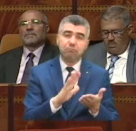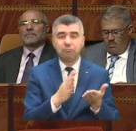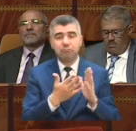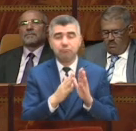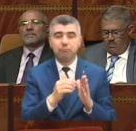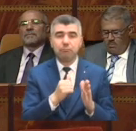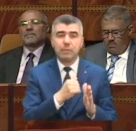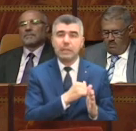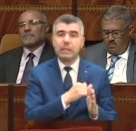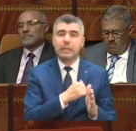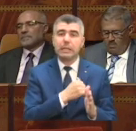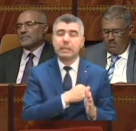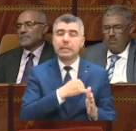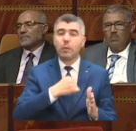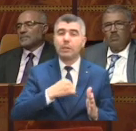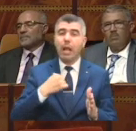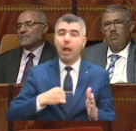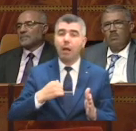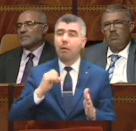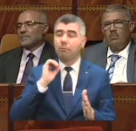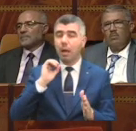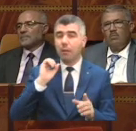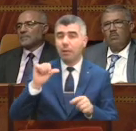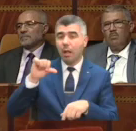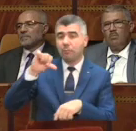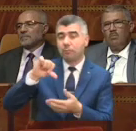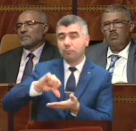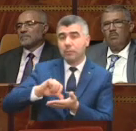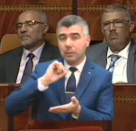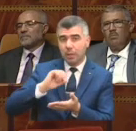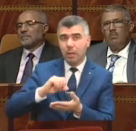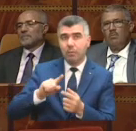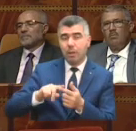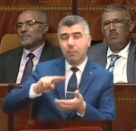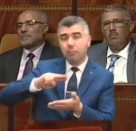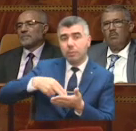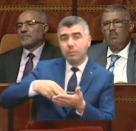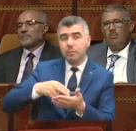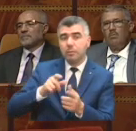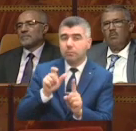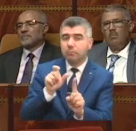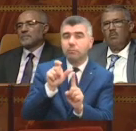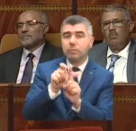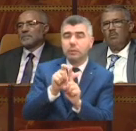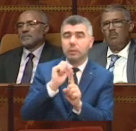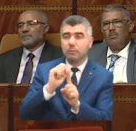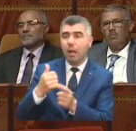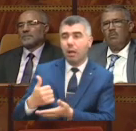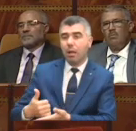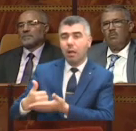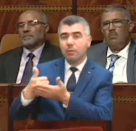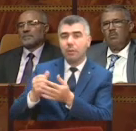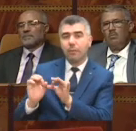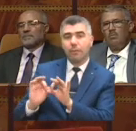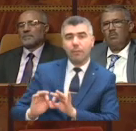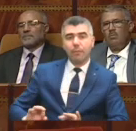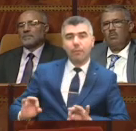الاتفاقية الأولى ديال ما مضى ودروكا عاد ولا كي ويطبق على الفلاح، هذا حيف في حق